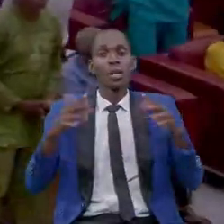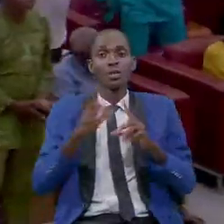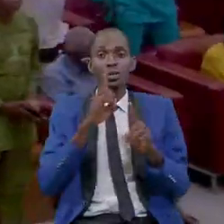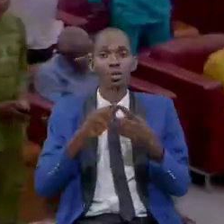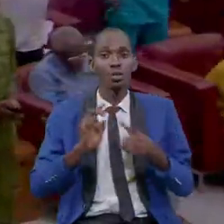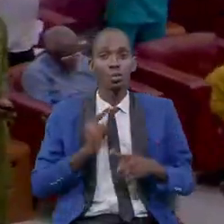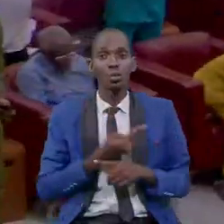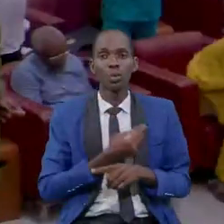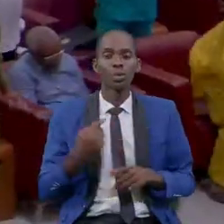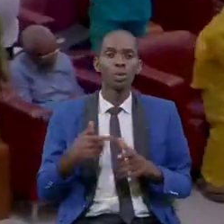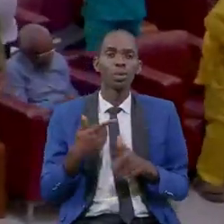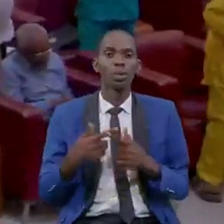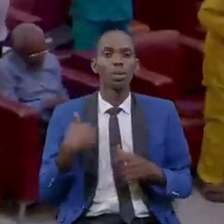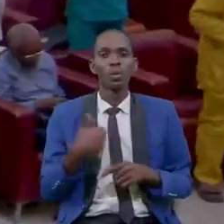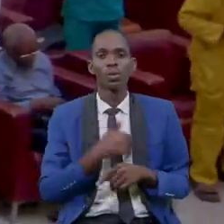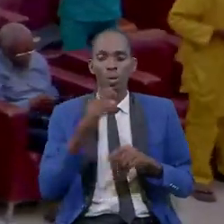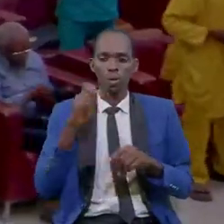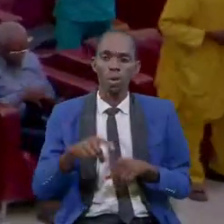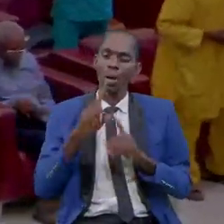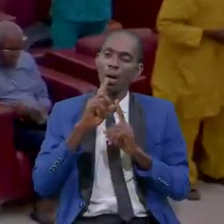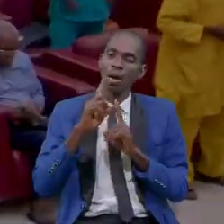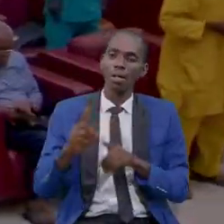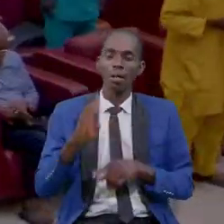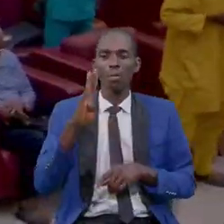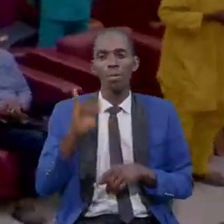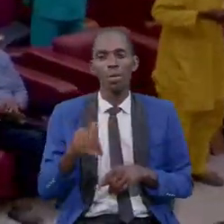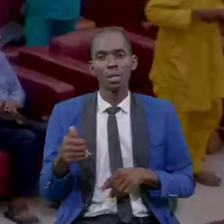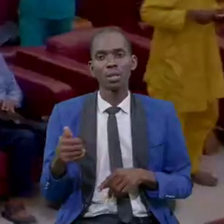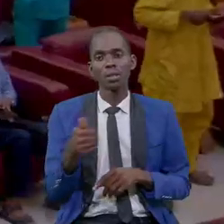Le Seigneur nous a parlé, nous devons répondre.